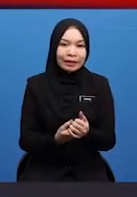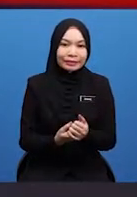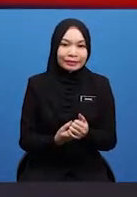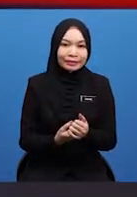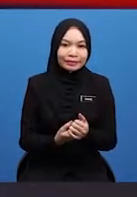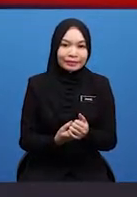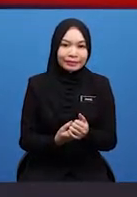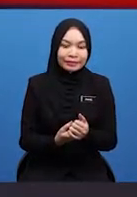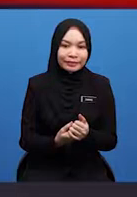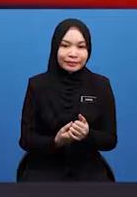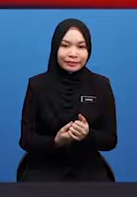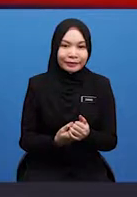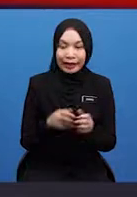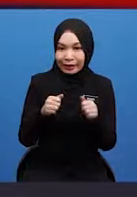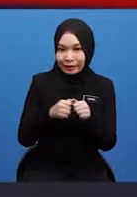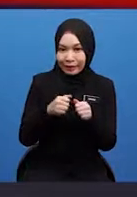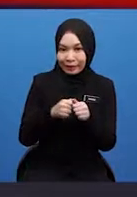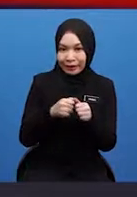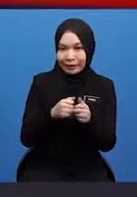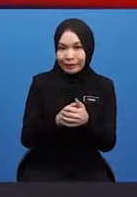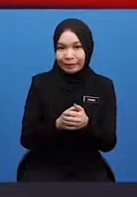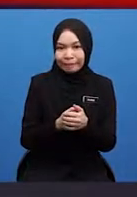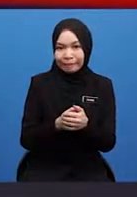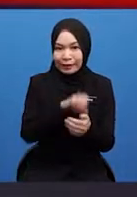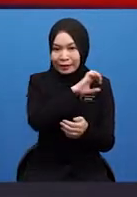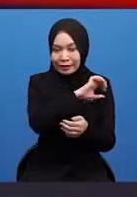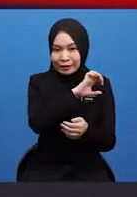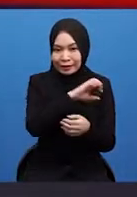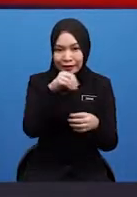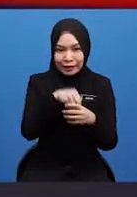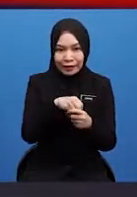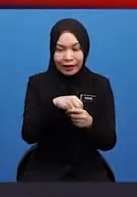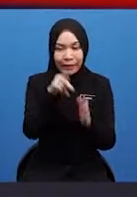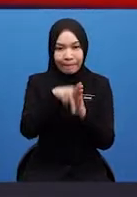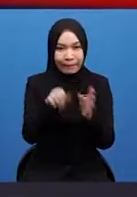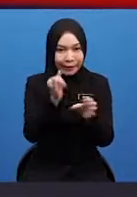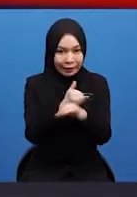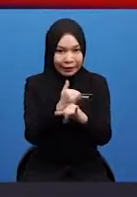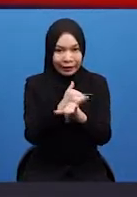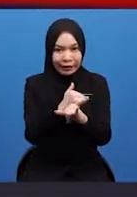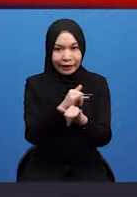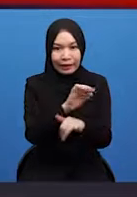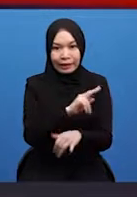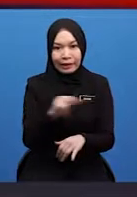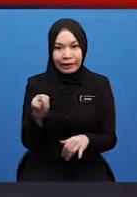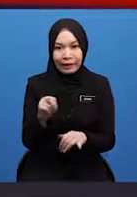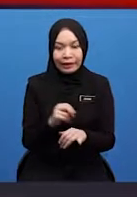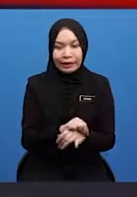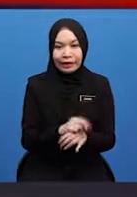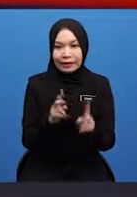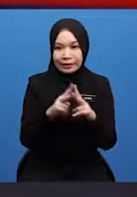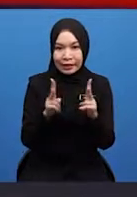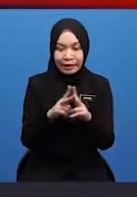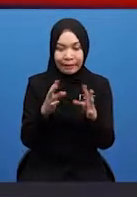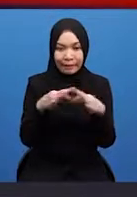Perincian setiap elemen dalam lukisan pengkaryaan amat penting dalam pengamatan setiap objek sama